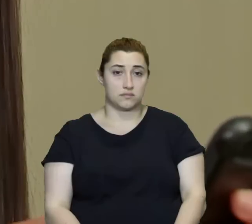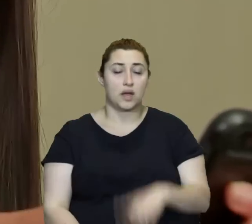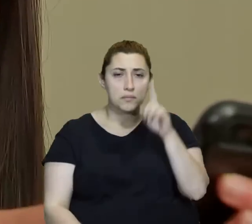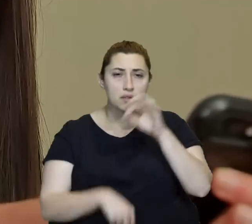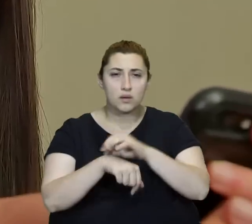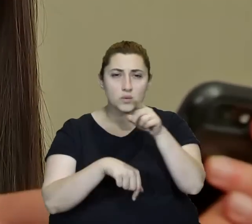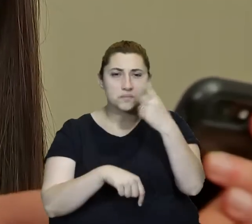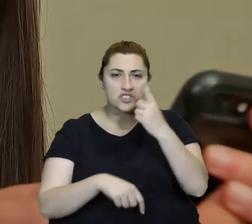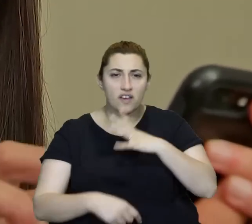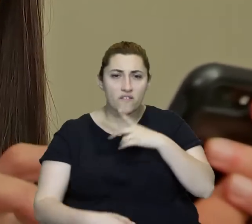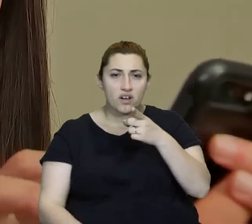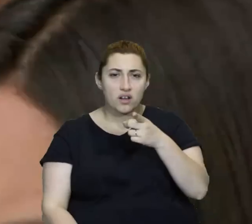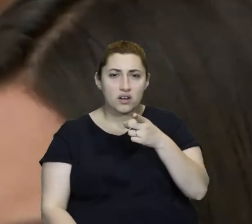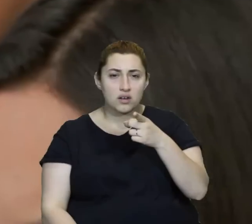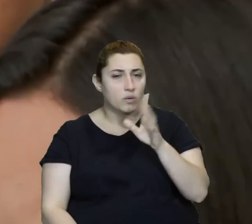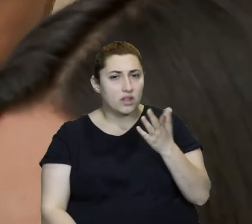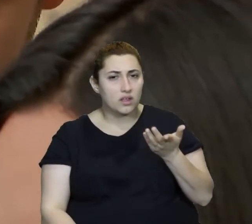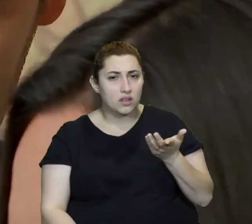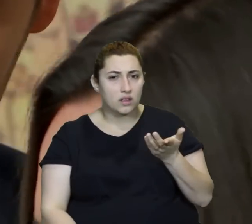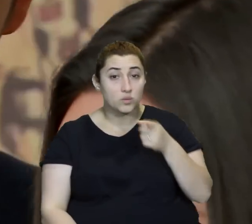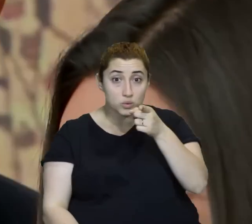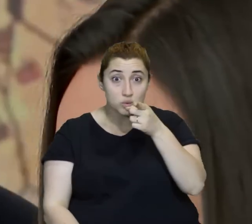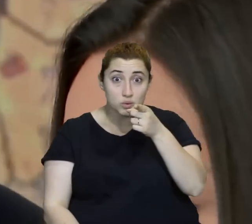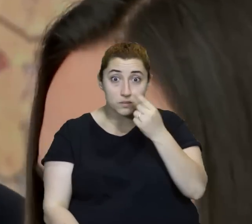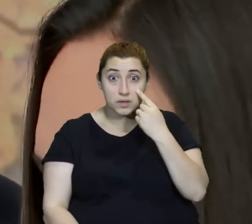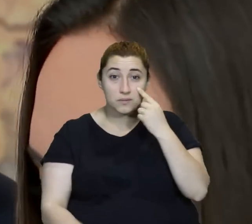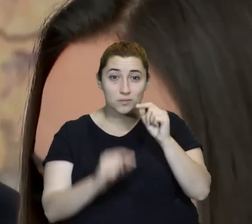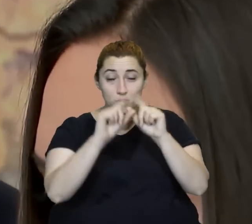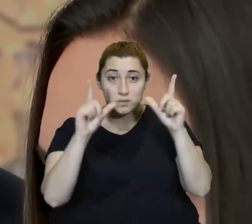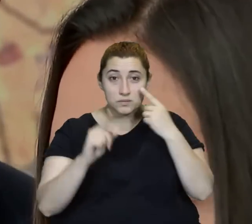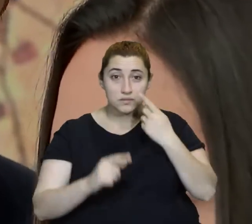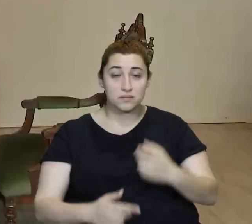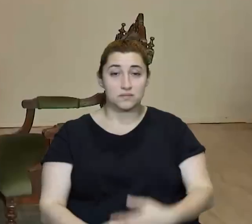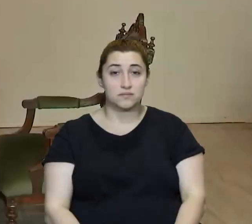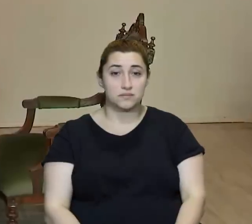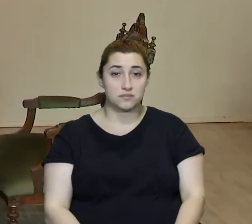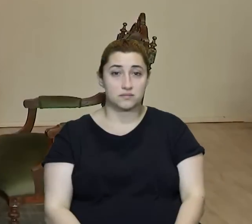Al bir dakika, şurada bir şey var. Nerede? Şurada. Büyütebilir misin?